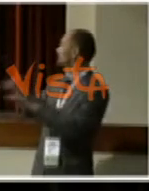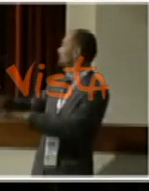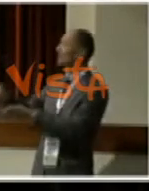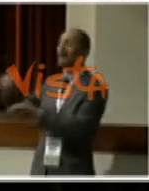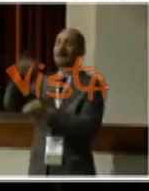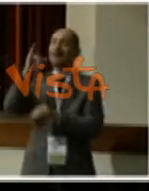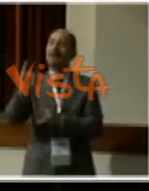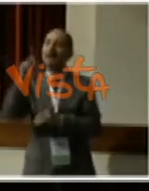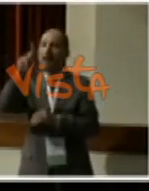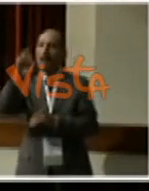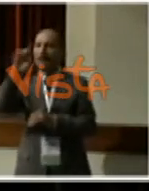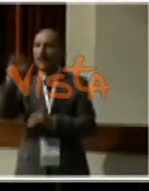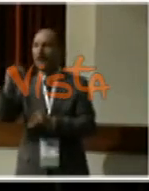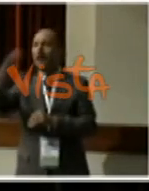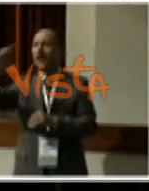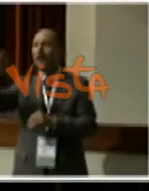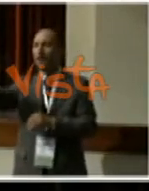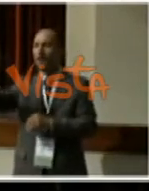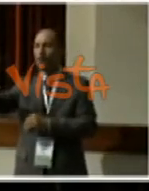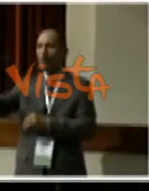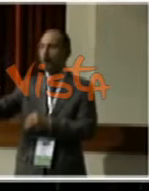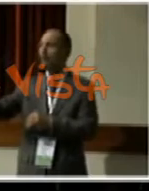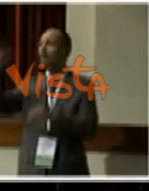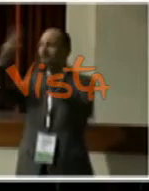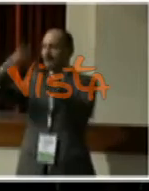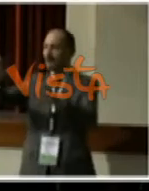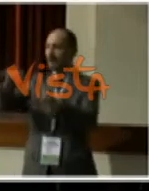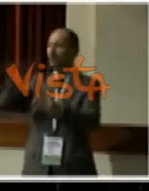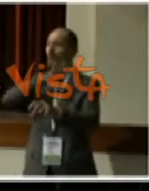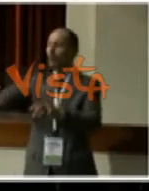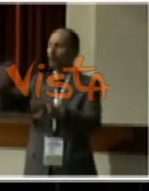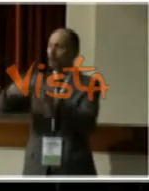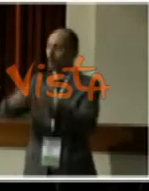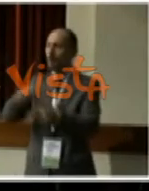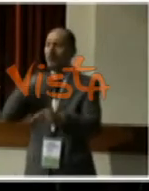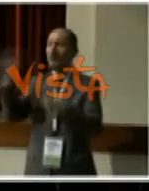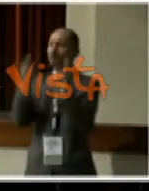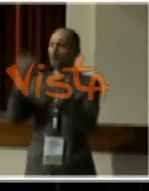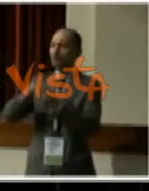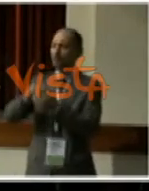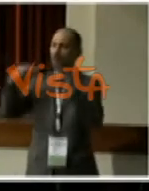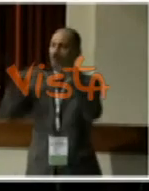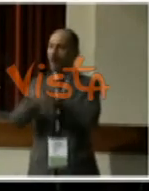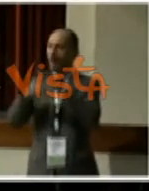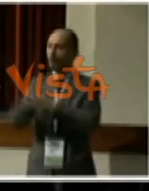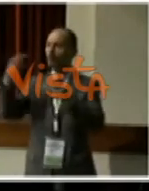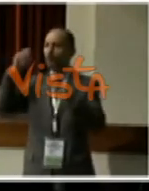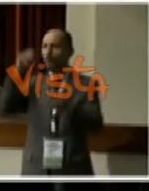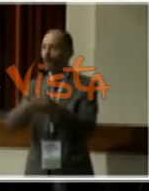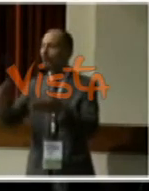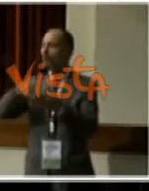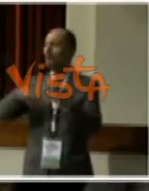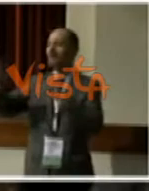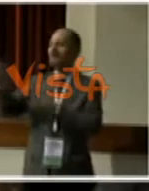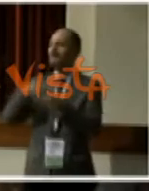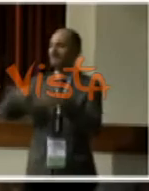Capua. Scelta Civica, quindi PD, è indagata dalla Procura di Roma per associazione per delinquere, corruzione, abuso d'ufficio e per il